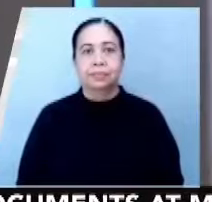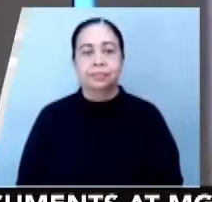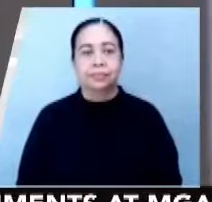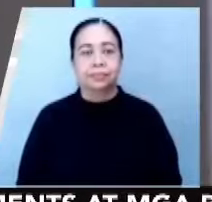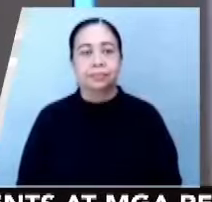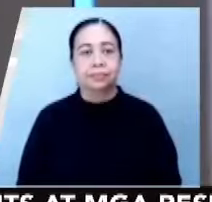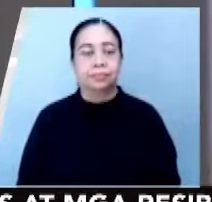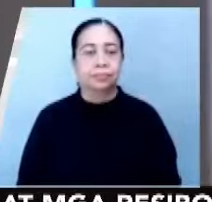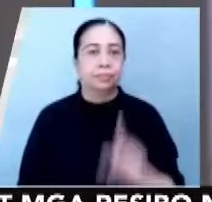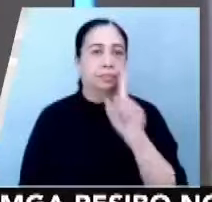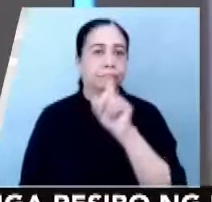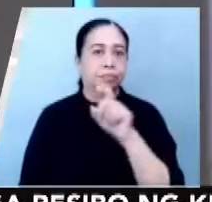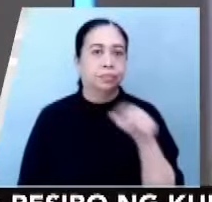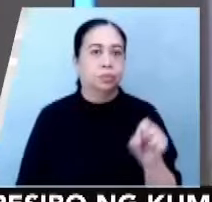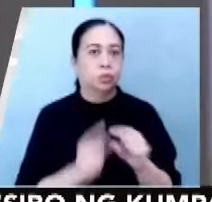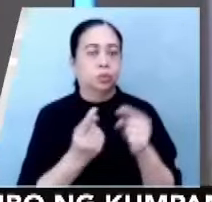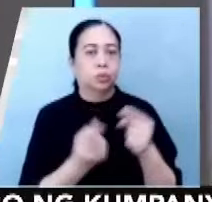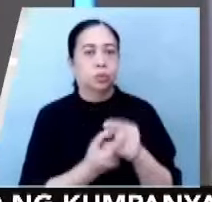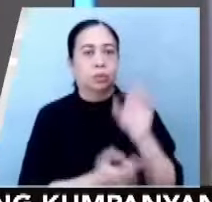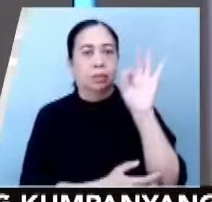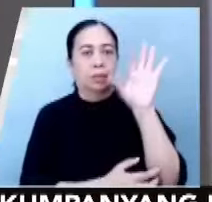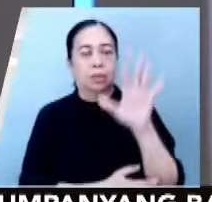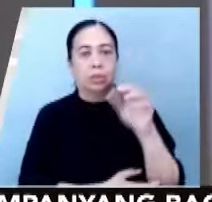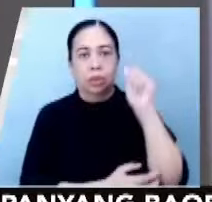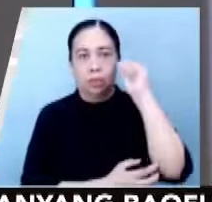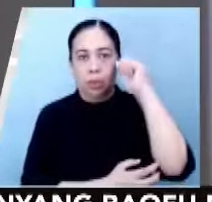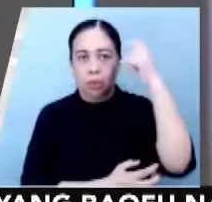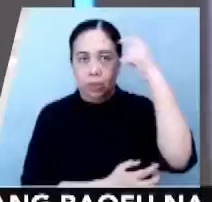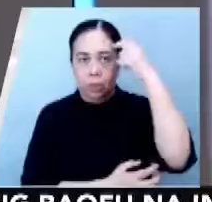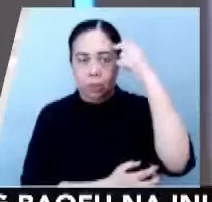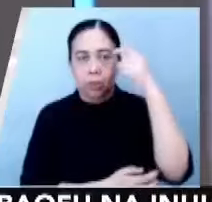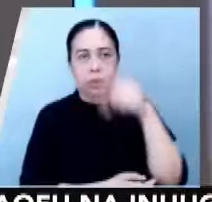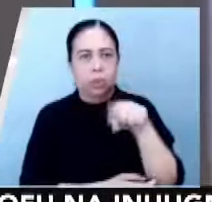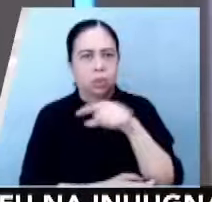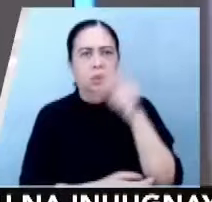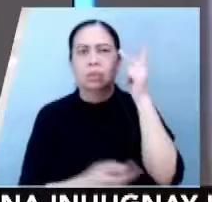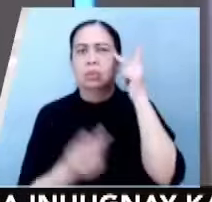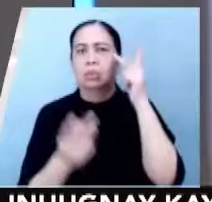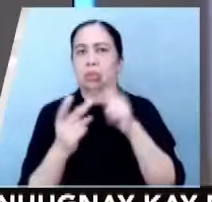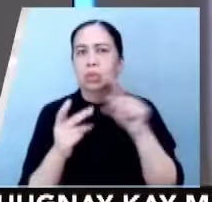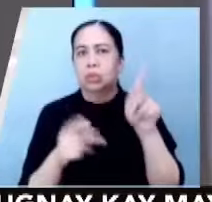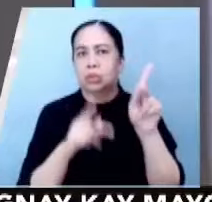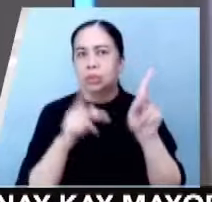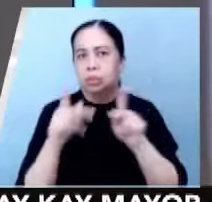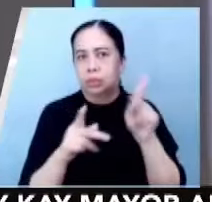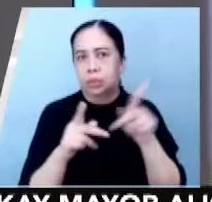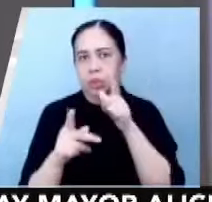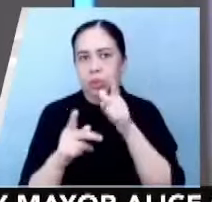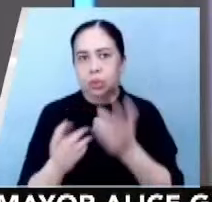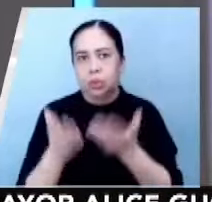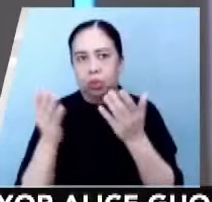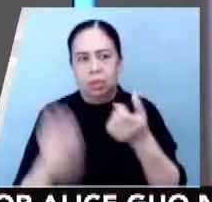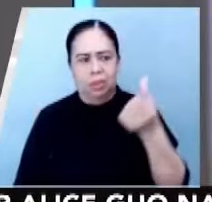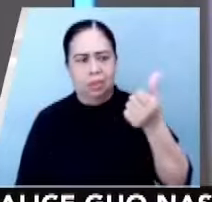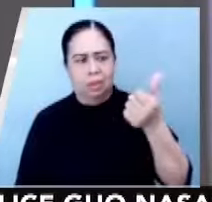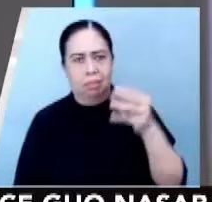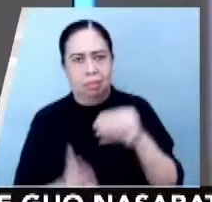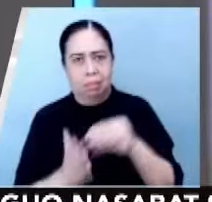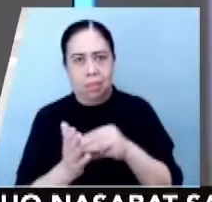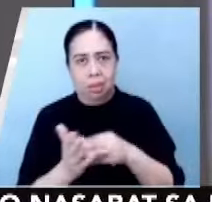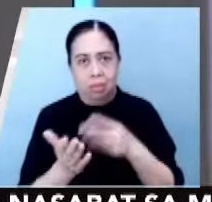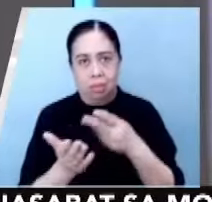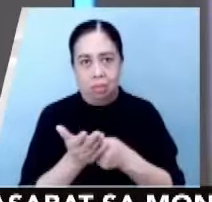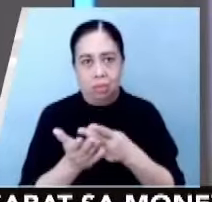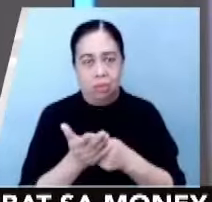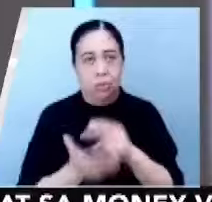kinestyon ng kampo ni Pastor Apollo Quiboloy ang motibo ng mga taong nag-alok ng 10 milyong pisong pabuya